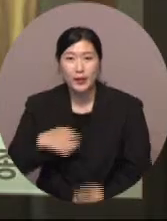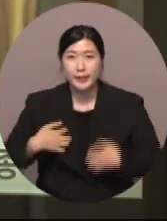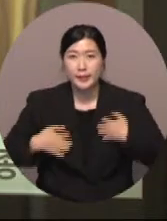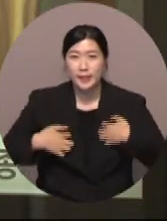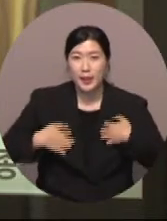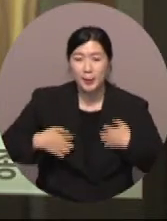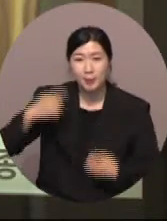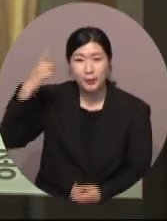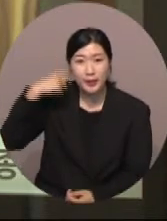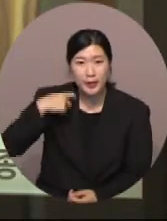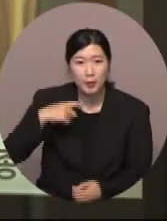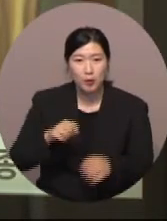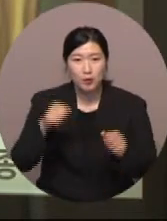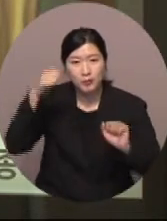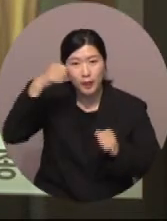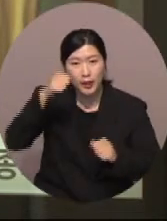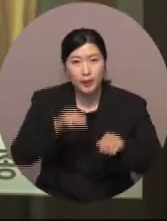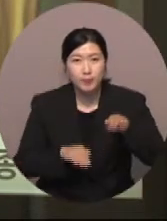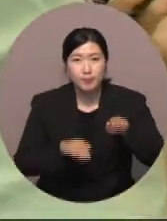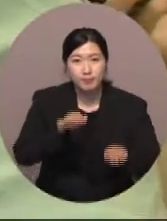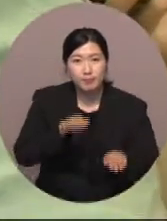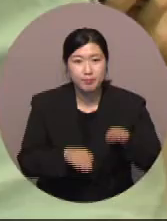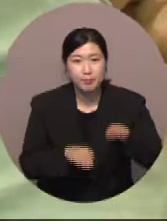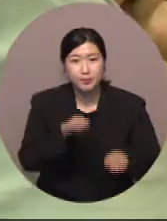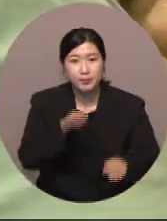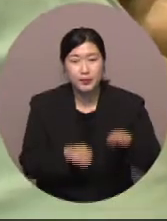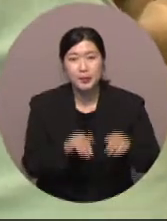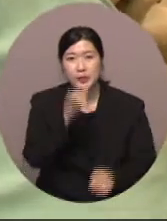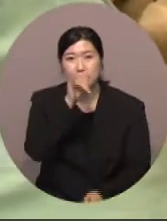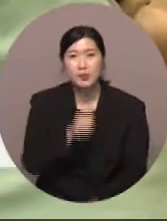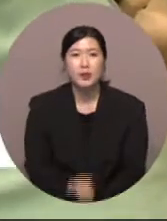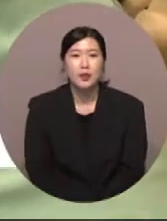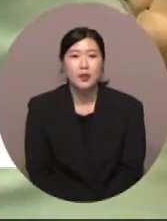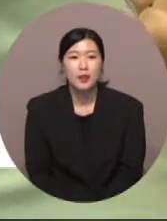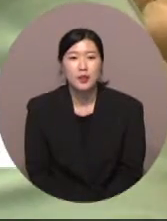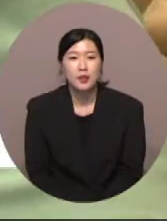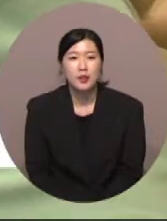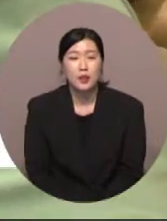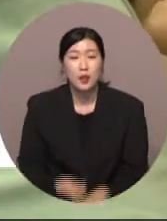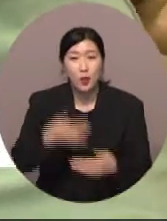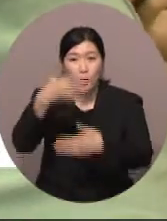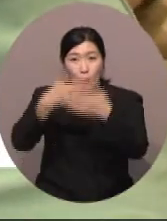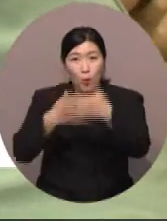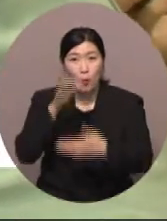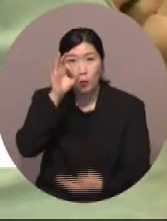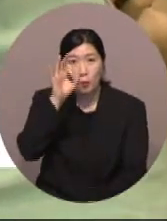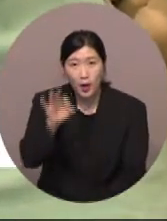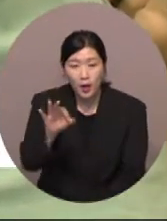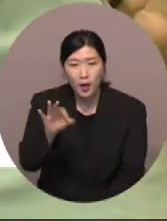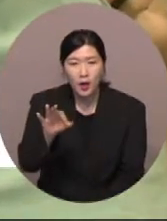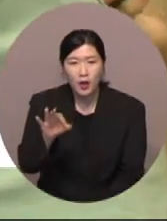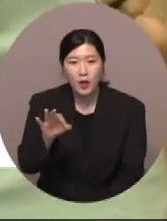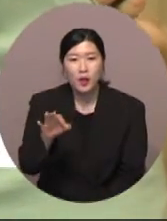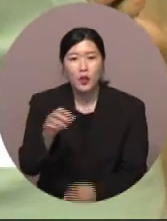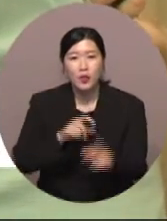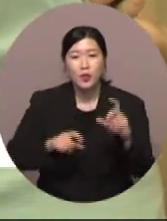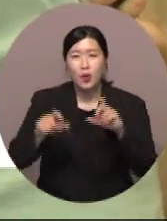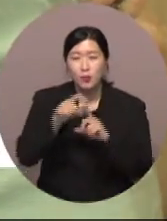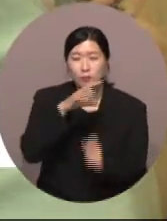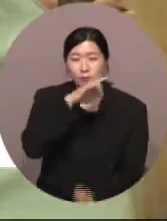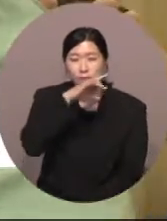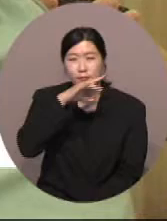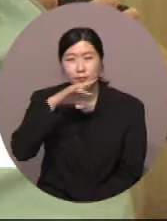하듯 화면을 따라 다리를 움직입니다. 이런 모니터 있는데 하는 새로운